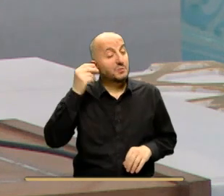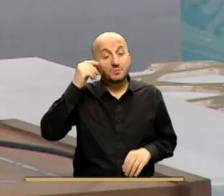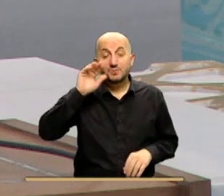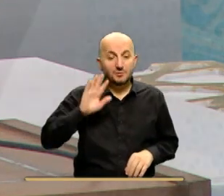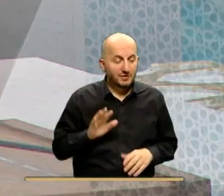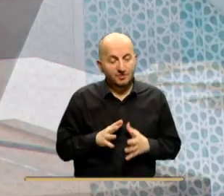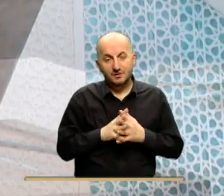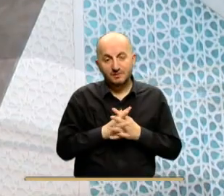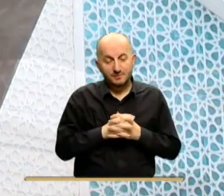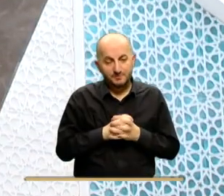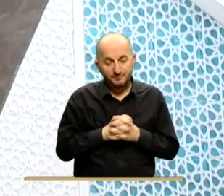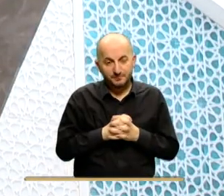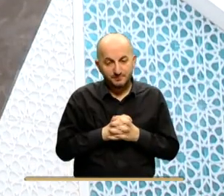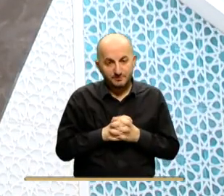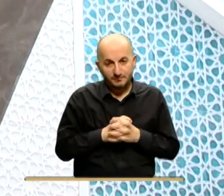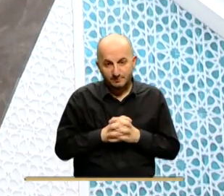unutmayacağız.